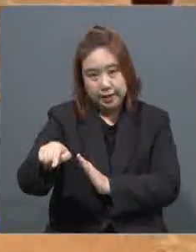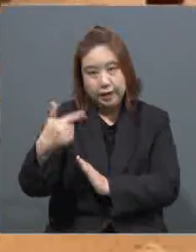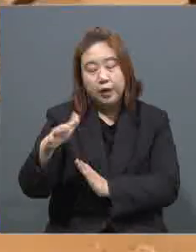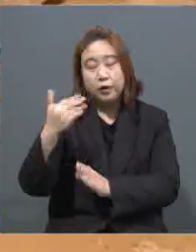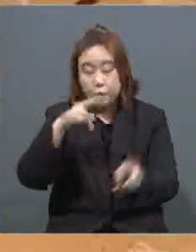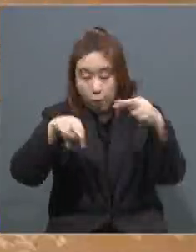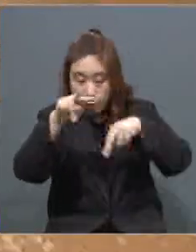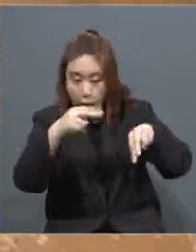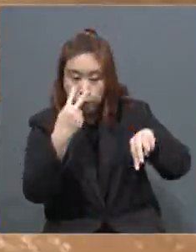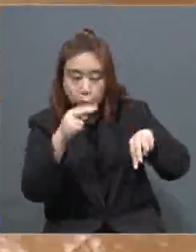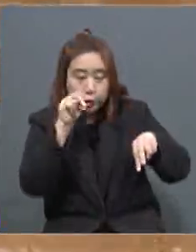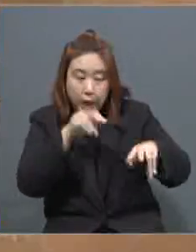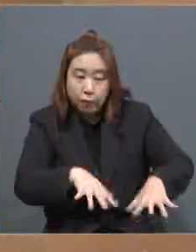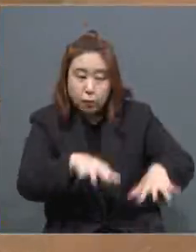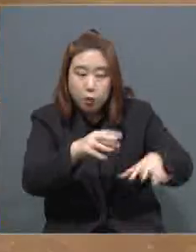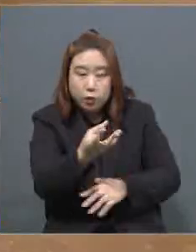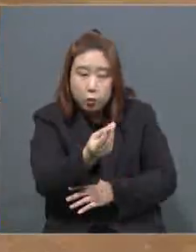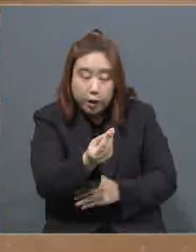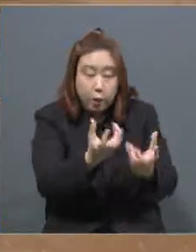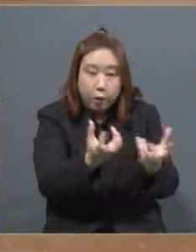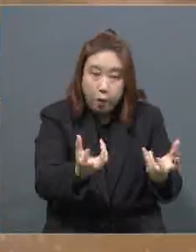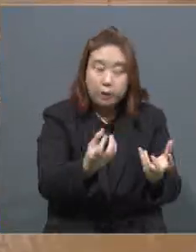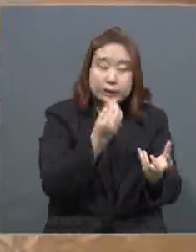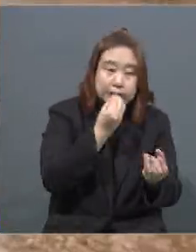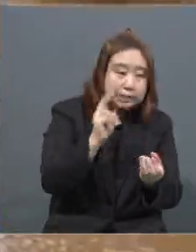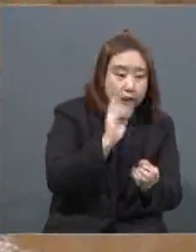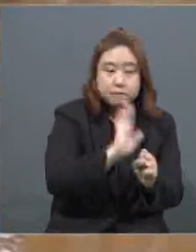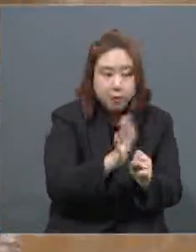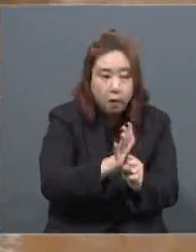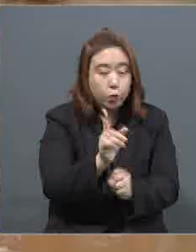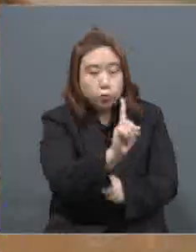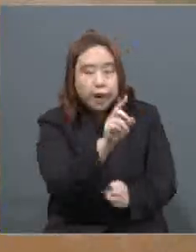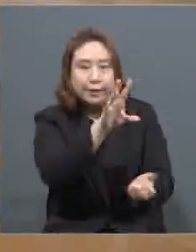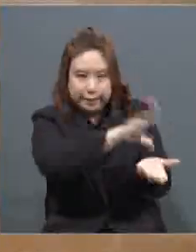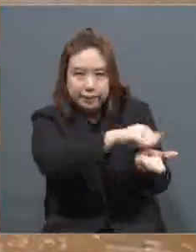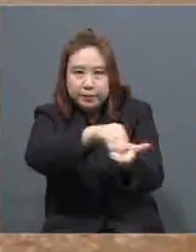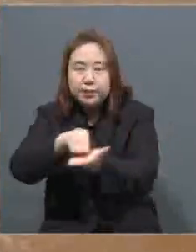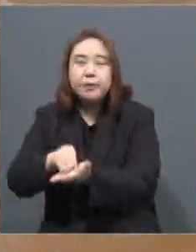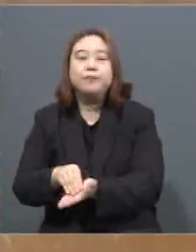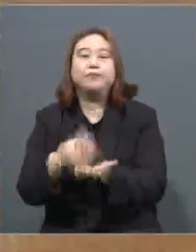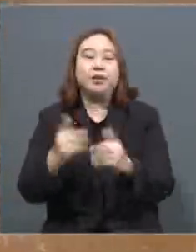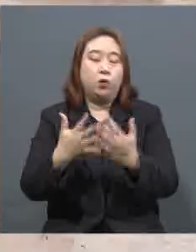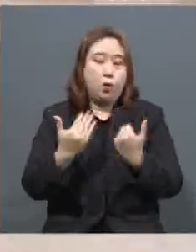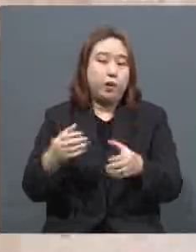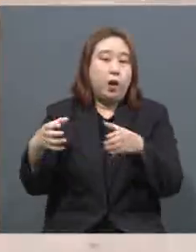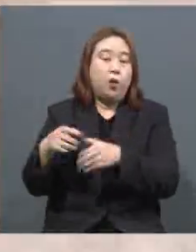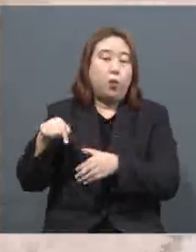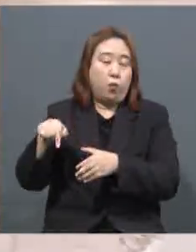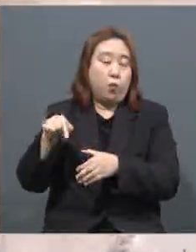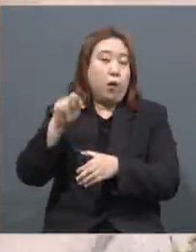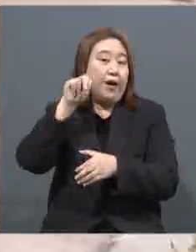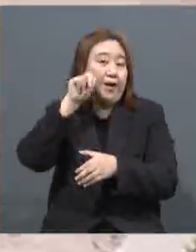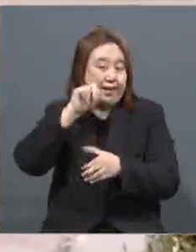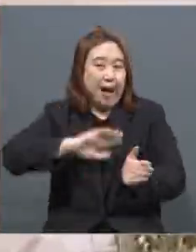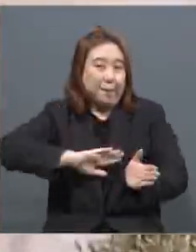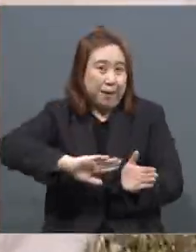ำรวจพื้นที่ประสบภัยที่ขาดแคลนสิ่งของอุปโภคบริโภคในขณะที่ชุดผลักดันน้ำของหน่วยเฉพาะกิจผลักดันน้ำกองทัพเ